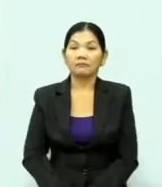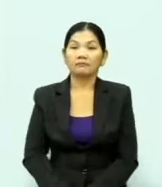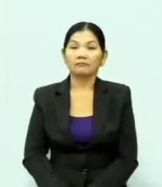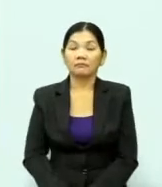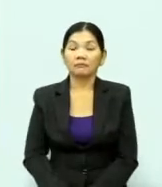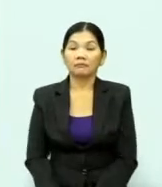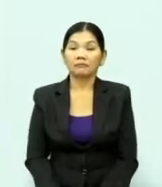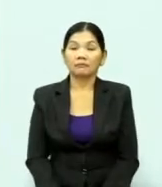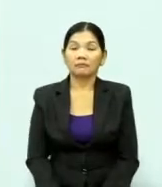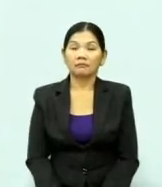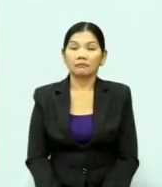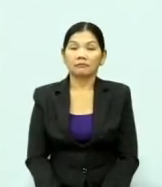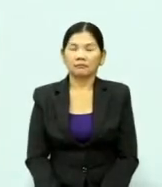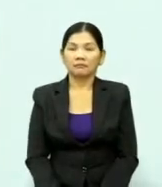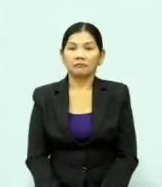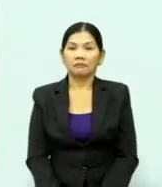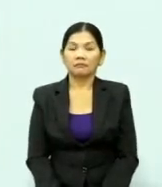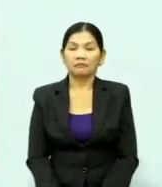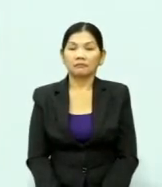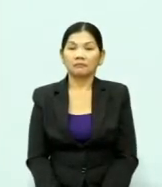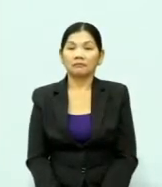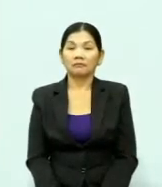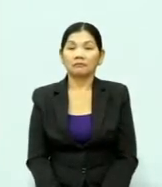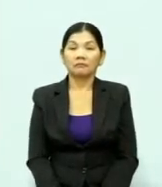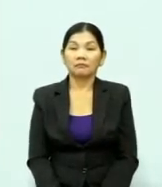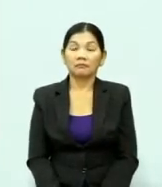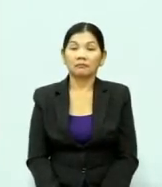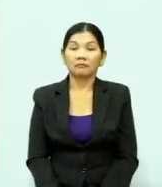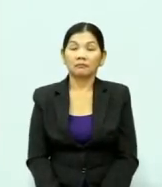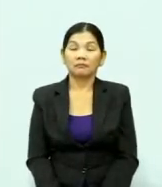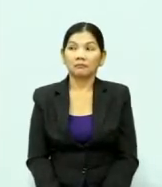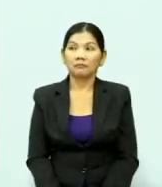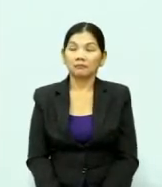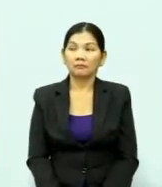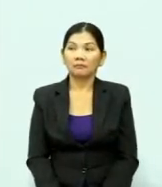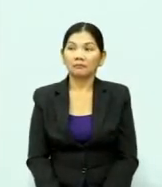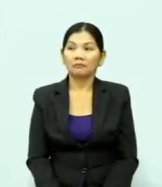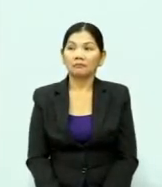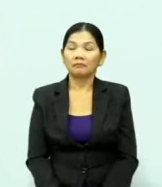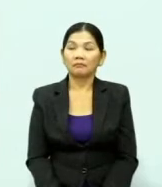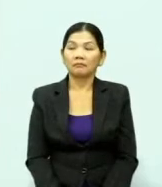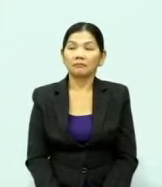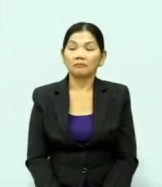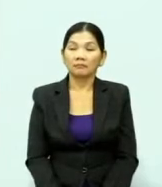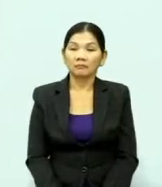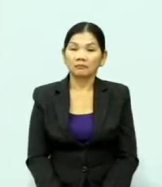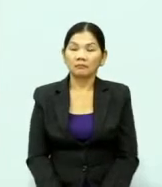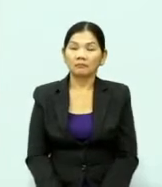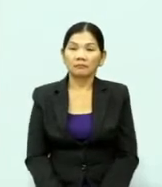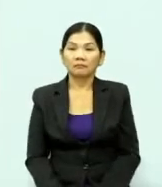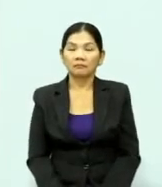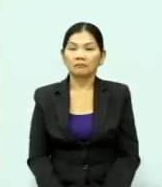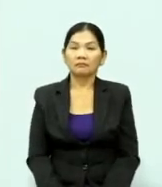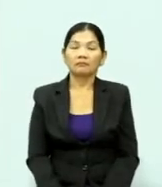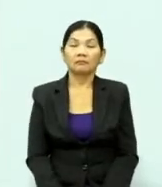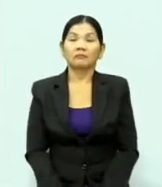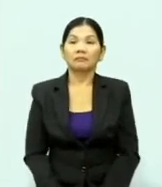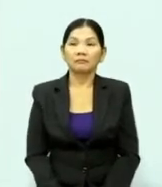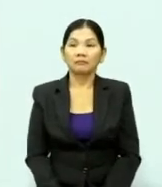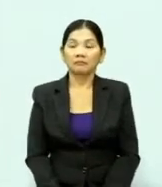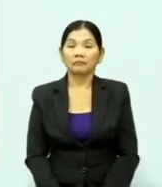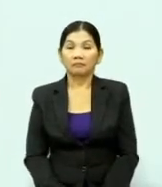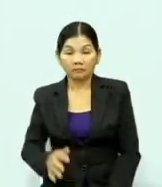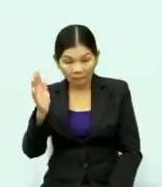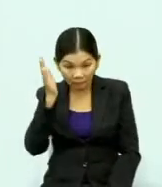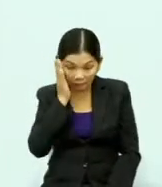chẳng an cứ con chế an là cứ à sơ đài này cứ sơ xe buôn chua này cứ đôi đốt đôi đôi khỉa dân này cứ sẵn